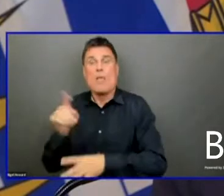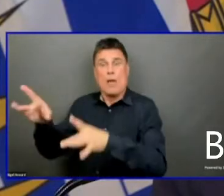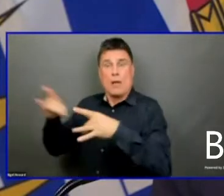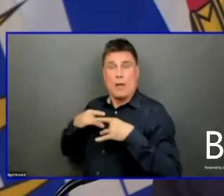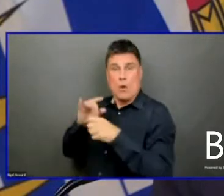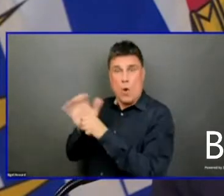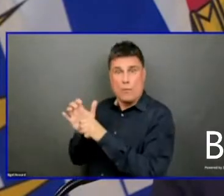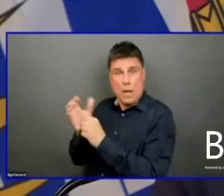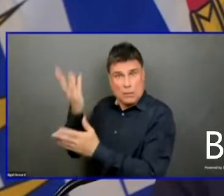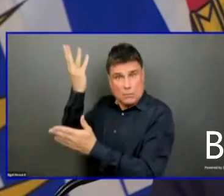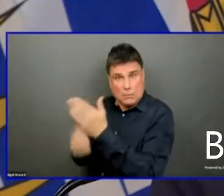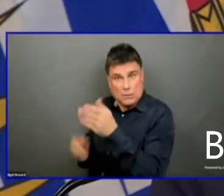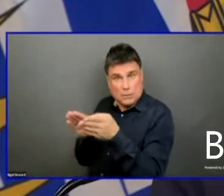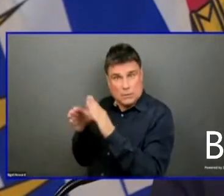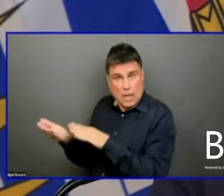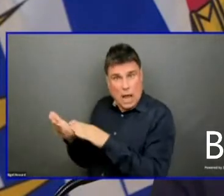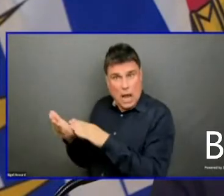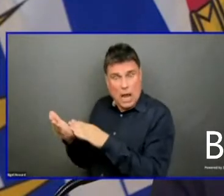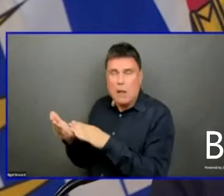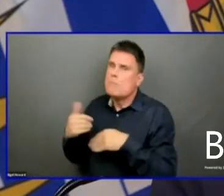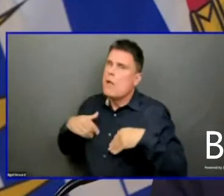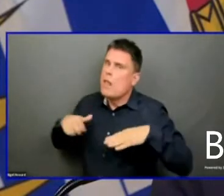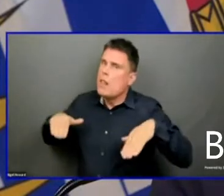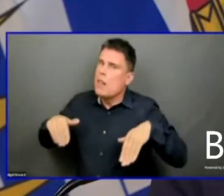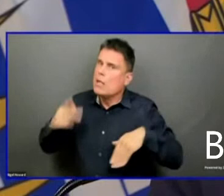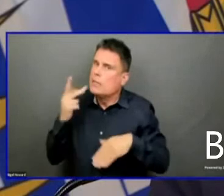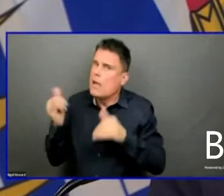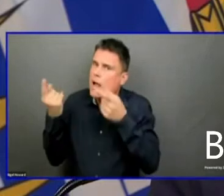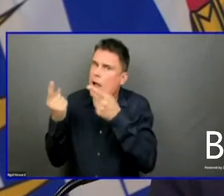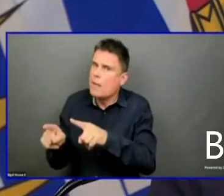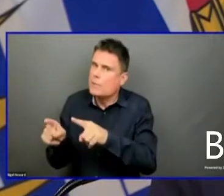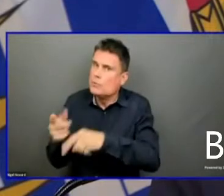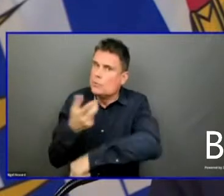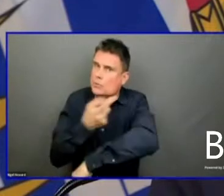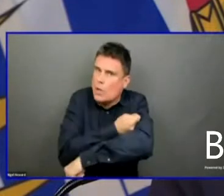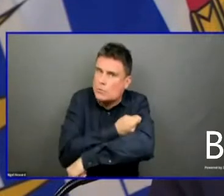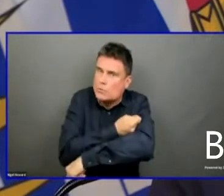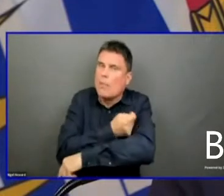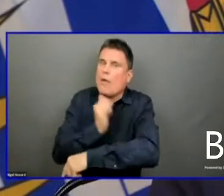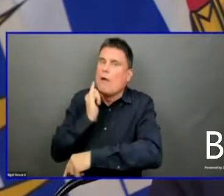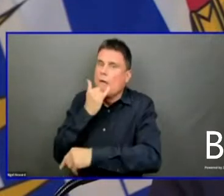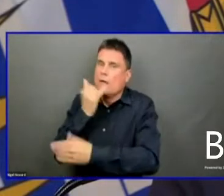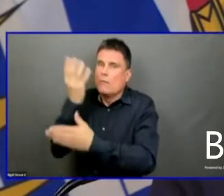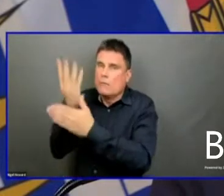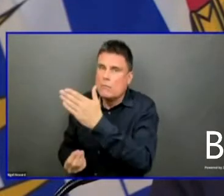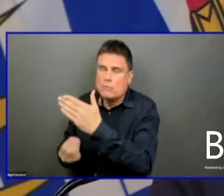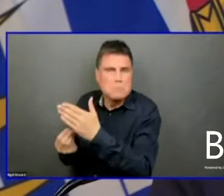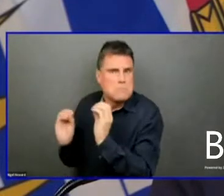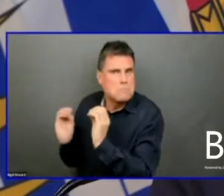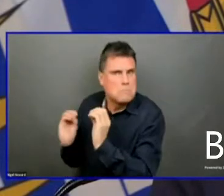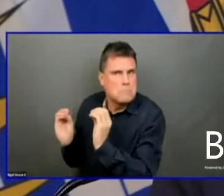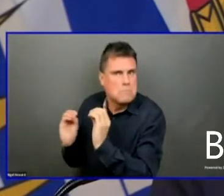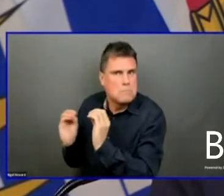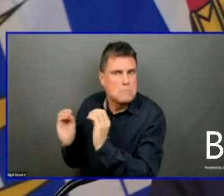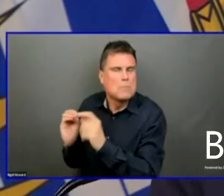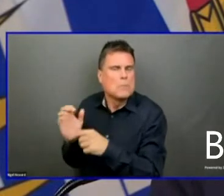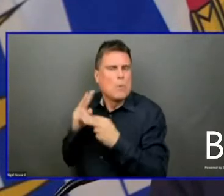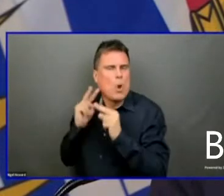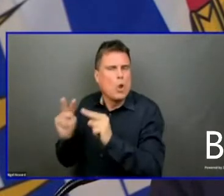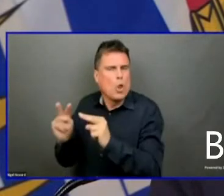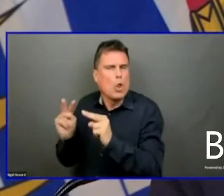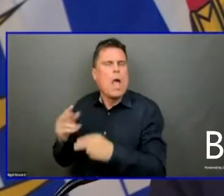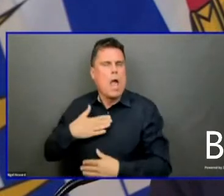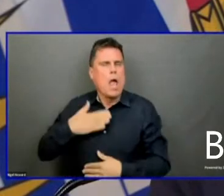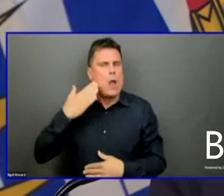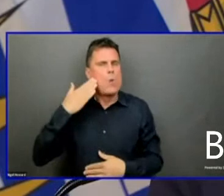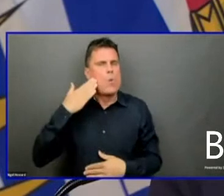not had the latest numbers. I know 但是他说死亡好像没有，就是说获得疫苗之后去死亡的这